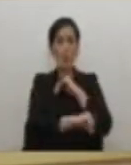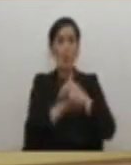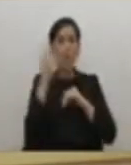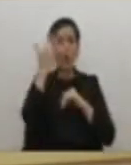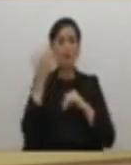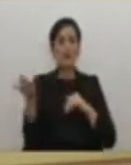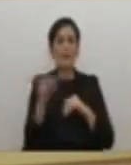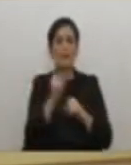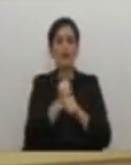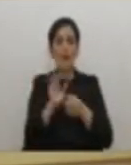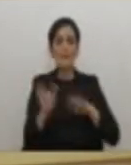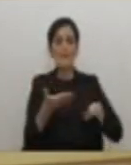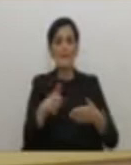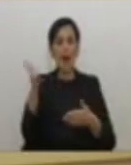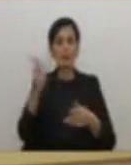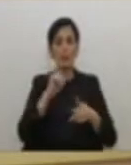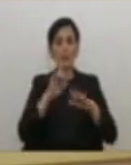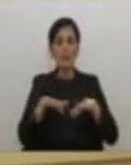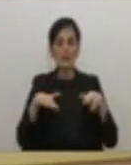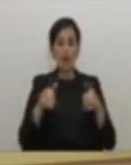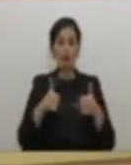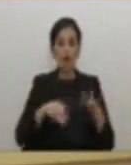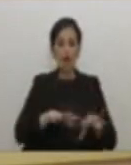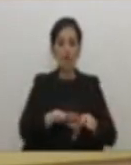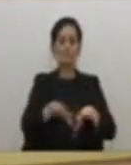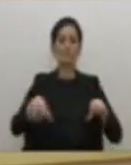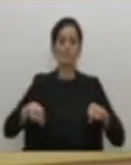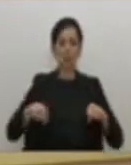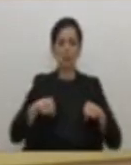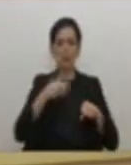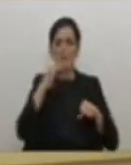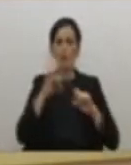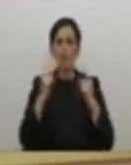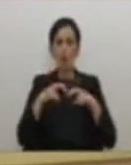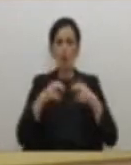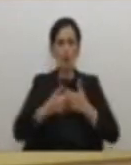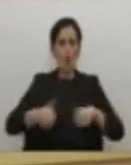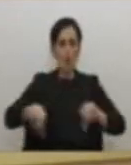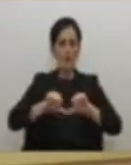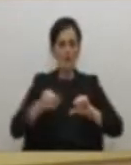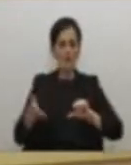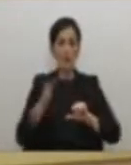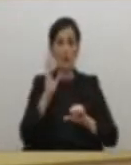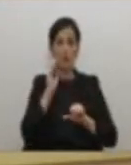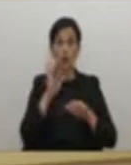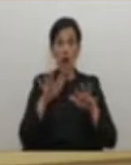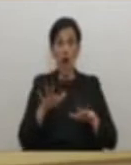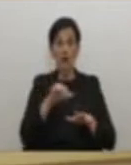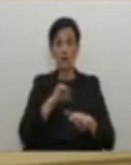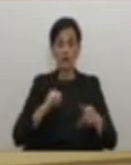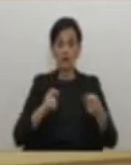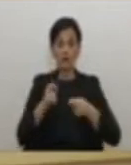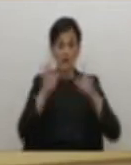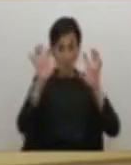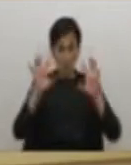ოცნებამ ბათუმის საკრებულოში. როგორ მიიტაცა უმრავლესობა ყველა კომისიაში. მაგრამ როდესაც ადგილობრივი თვითმმართველობის